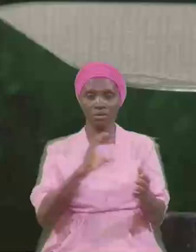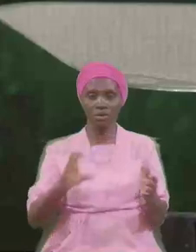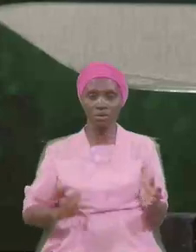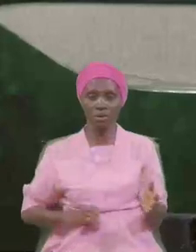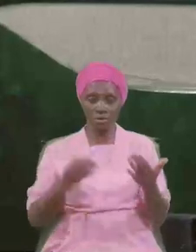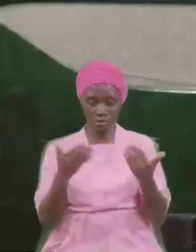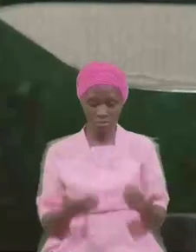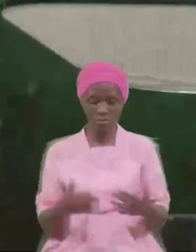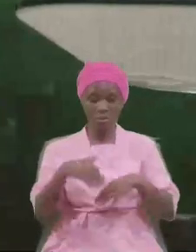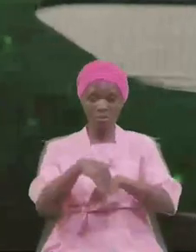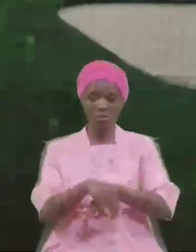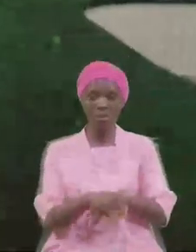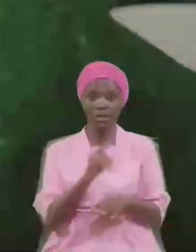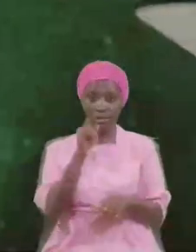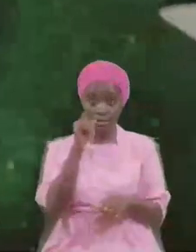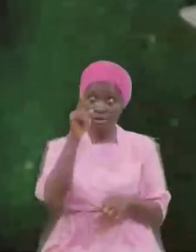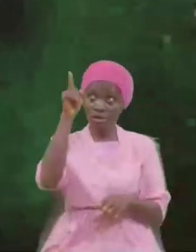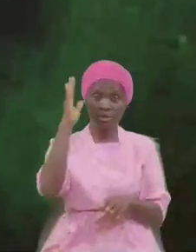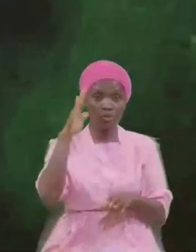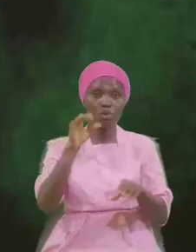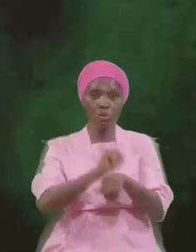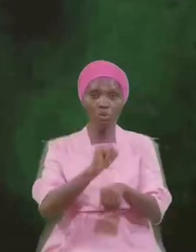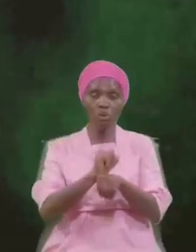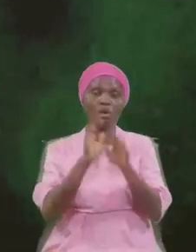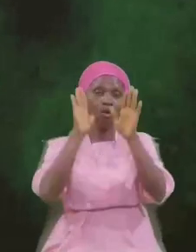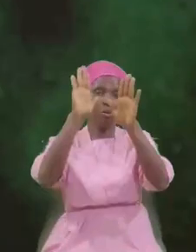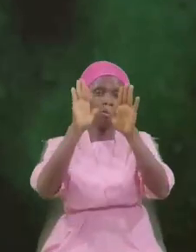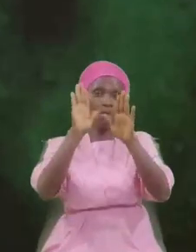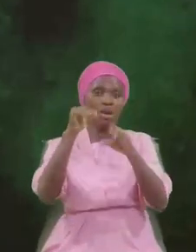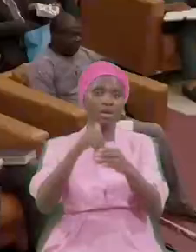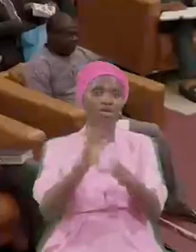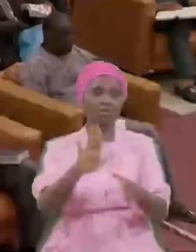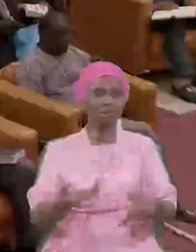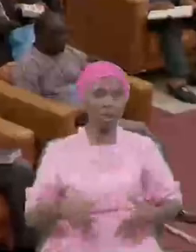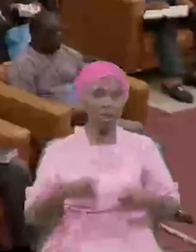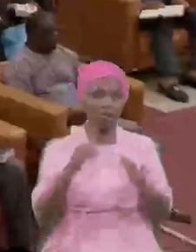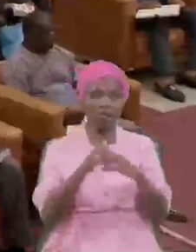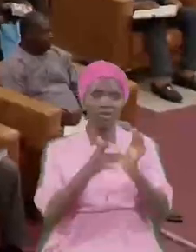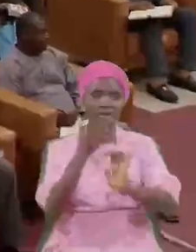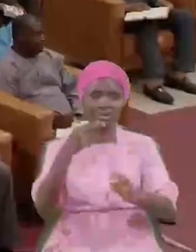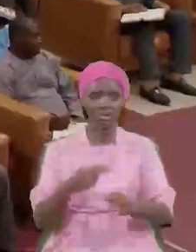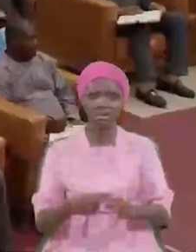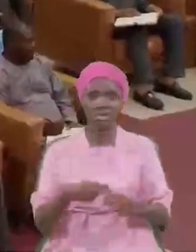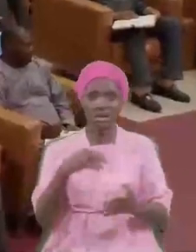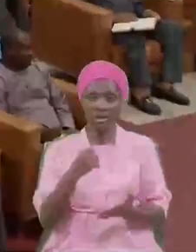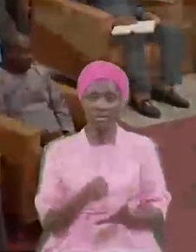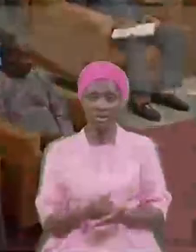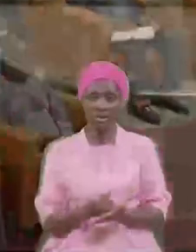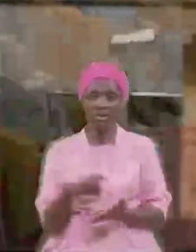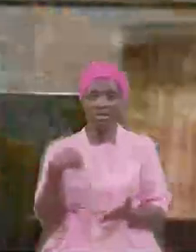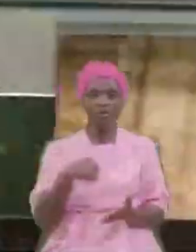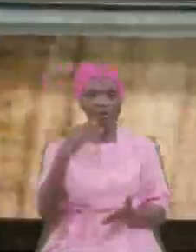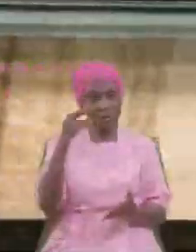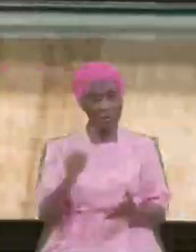ce soir. Il va faire des prodiges dans votre vie au nom de Jésus-Christ. Nous